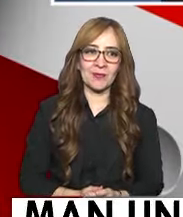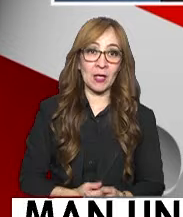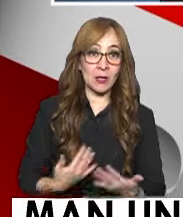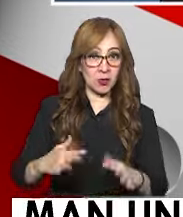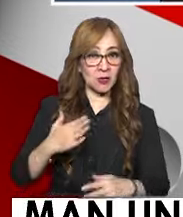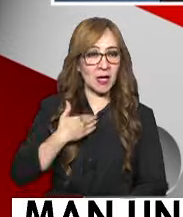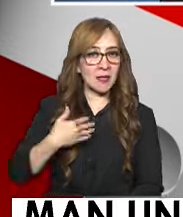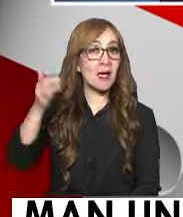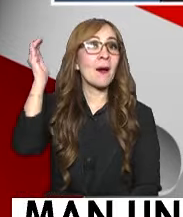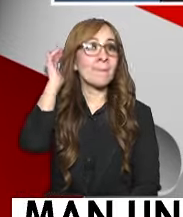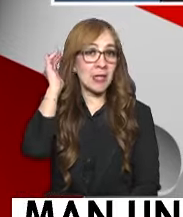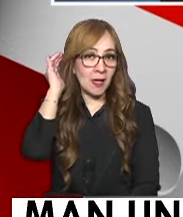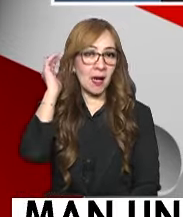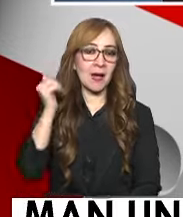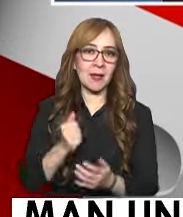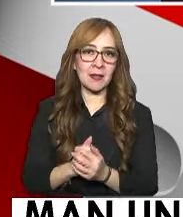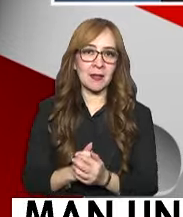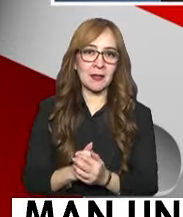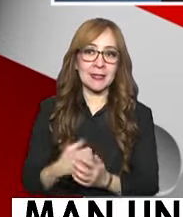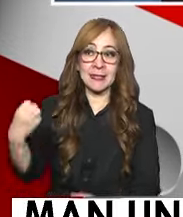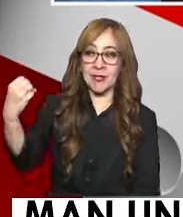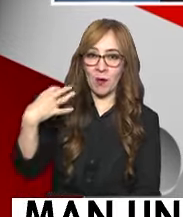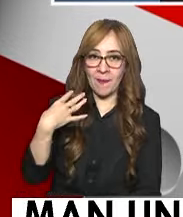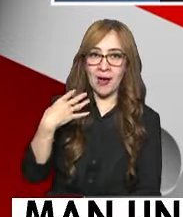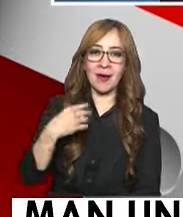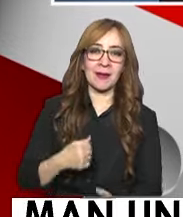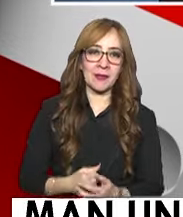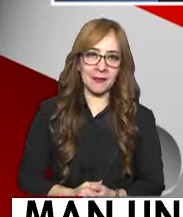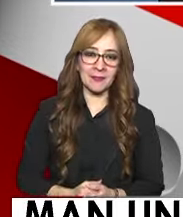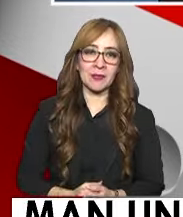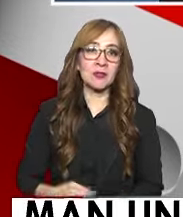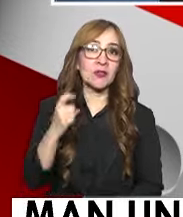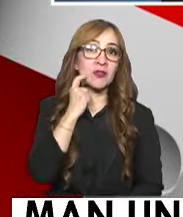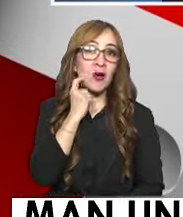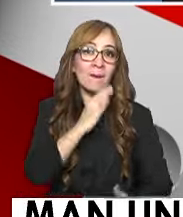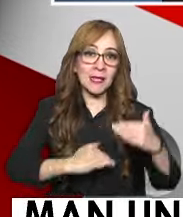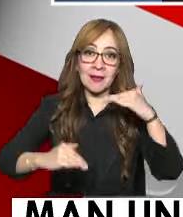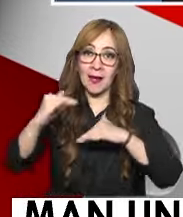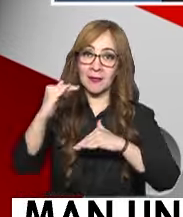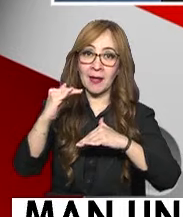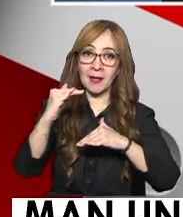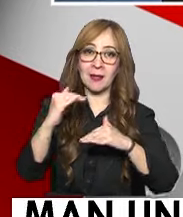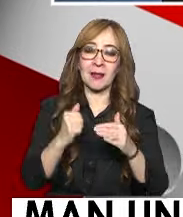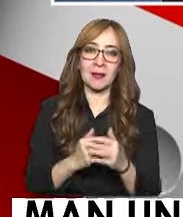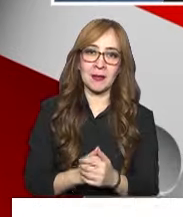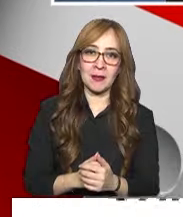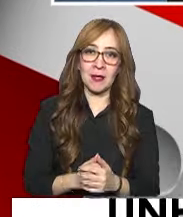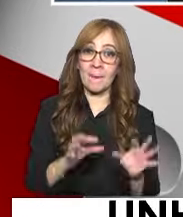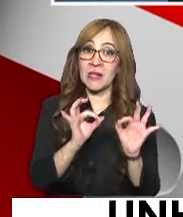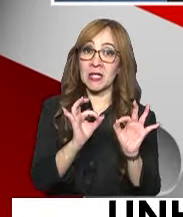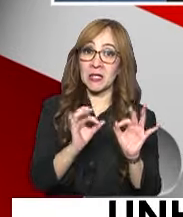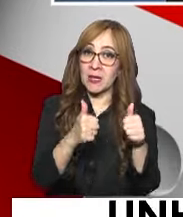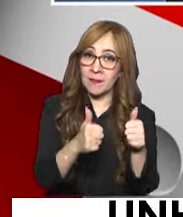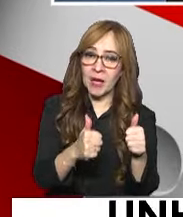saya mendengar jawaban dari bapak tadi terkait dengan peningkatan kualitas eh pendidikan